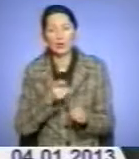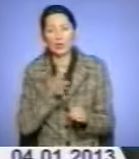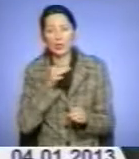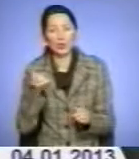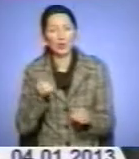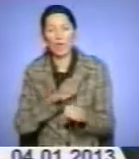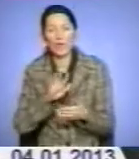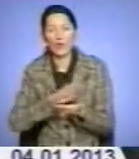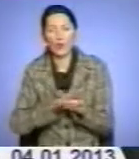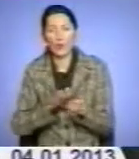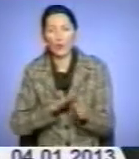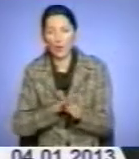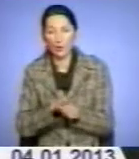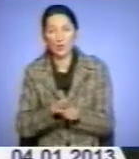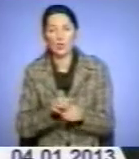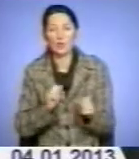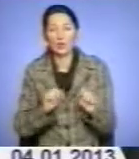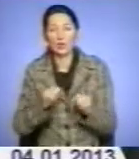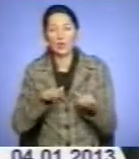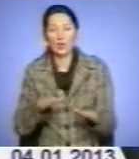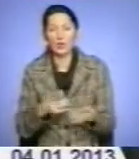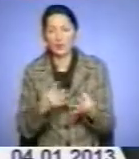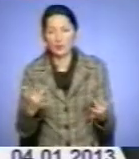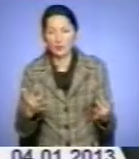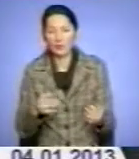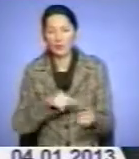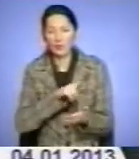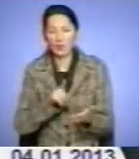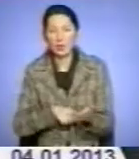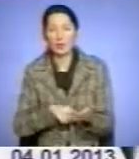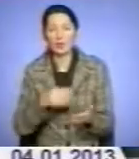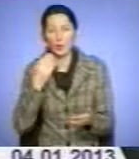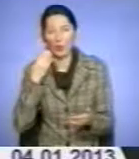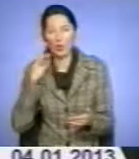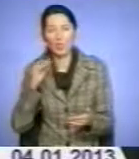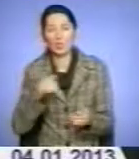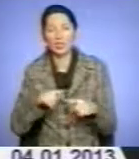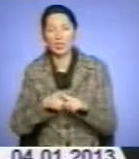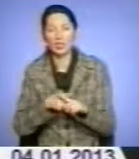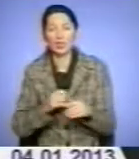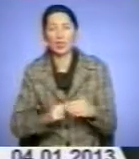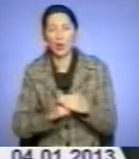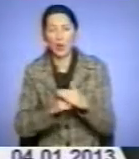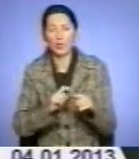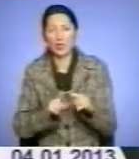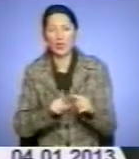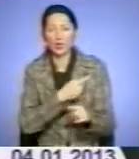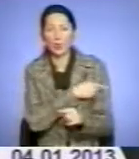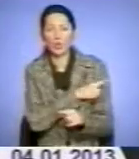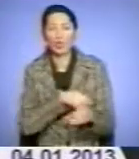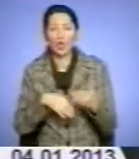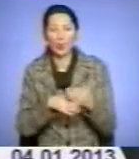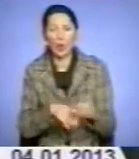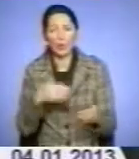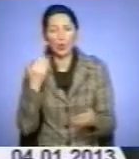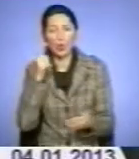низку організаційних питань. Принципово покращена матеріально-технічна база екстреної медичної допомоги. Минулого року в закладах